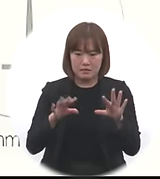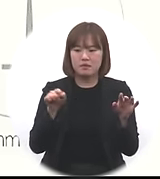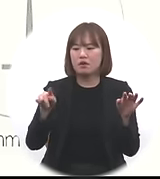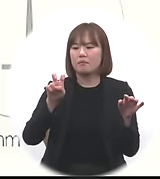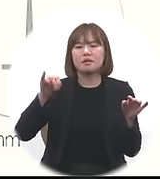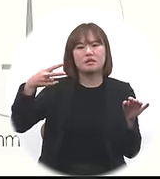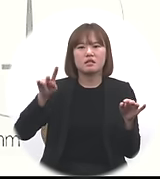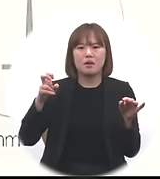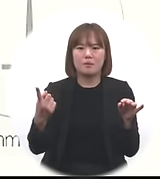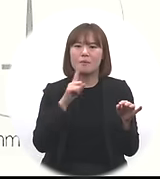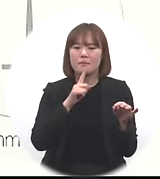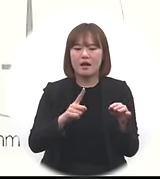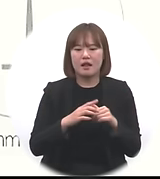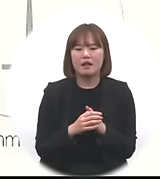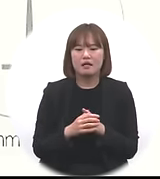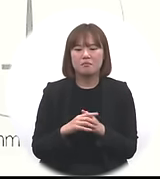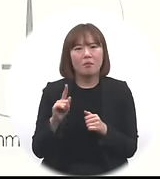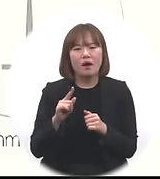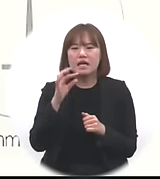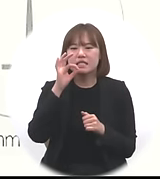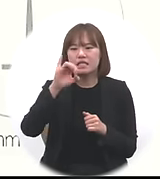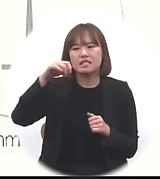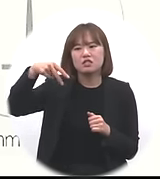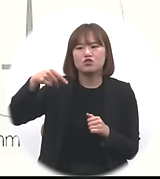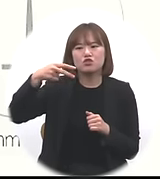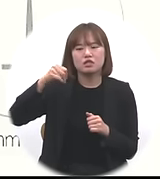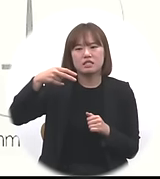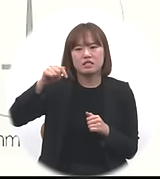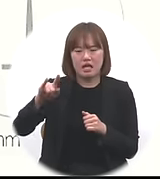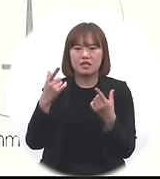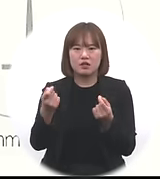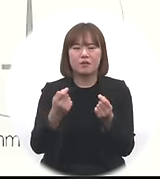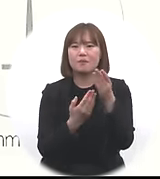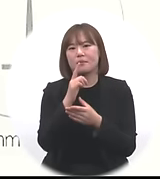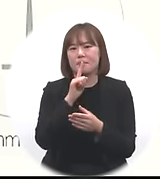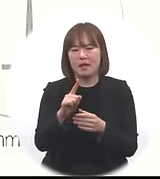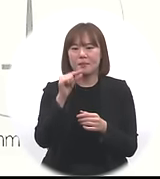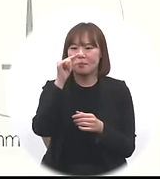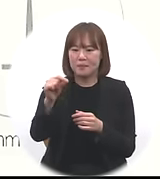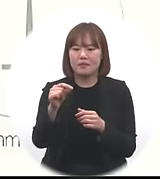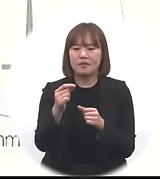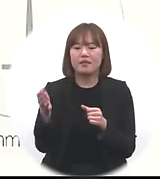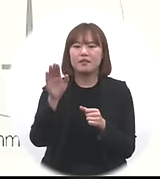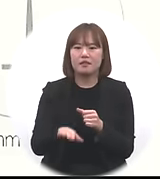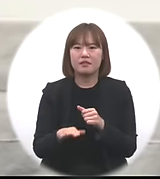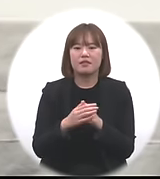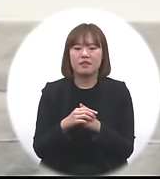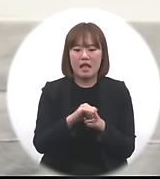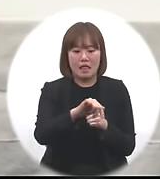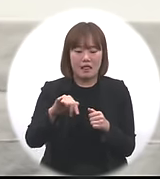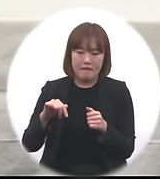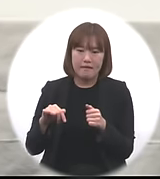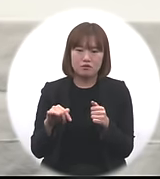끝에 부분에서 탁 끊어지면 이게 미세모예요. 뭐처럼 생겼죠? 이쑤시개처럼 생겼습니다. 뾰족한 이쑤시개처럼 생겼어요.